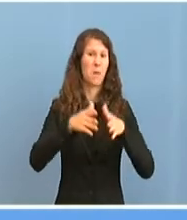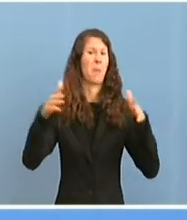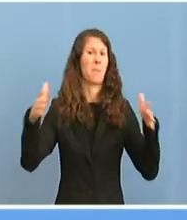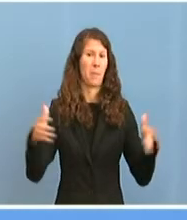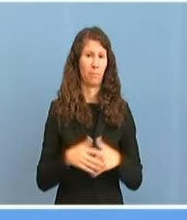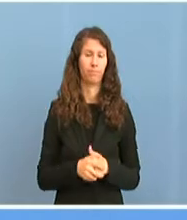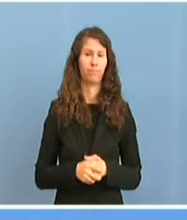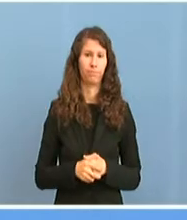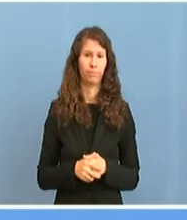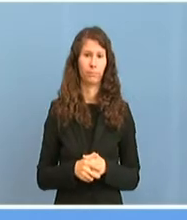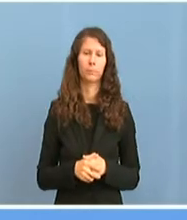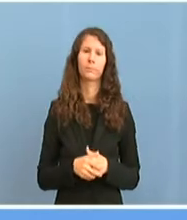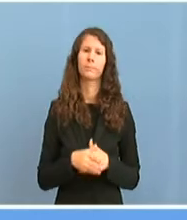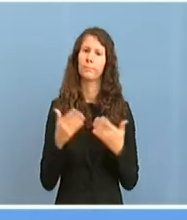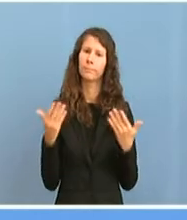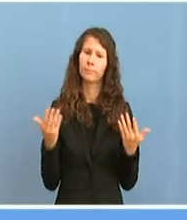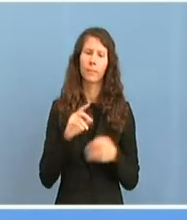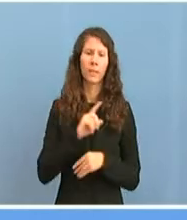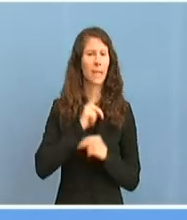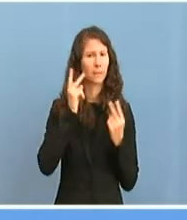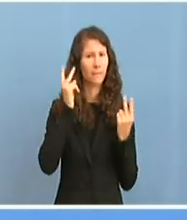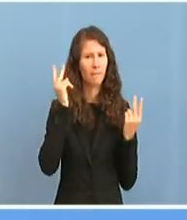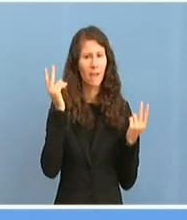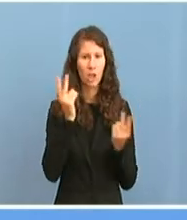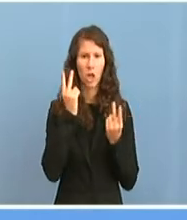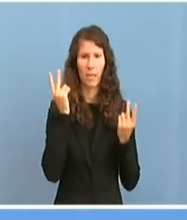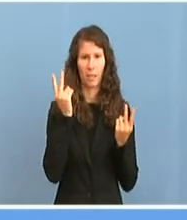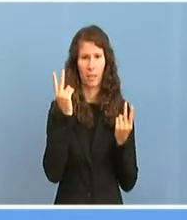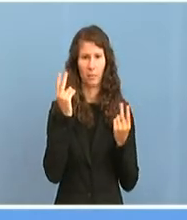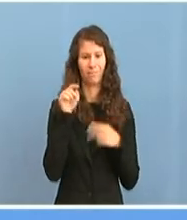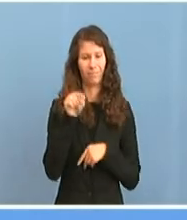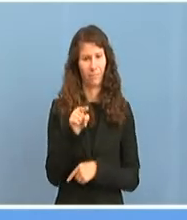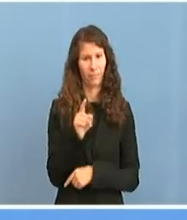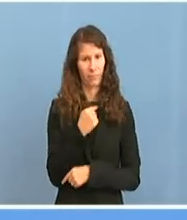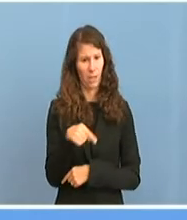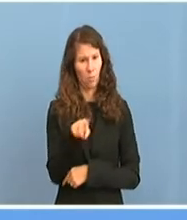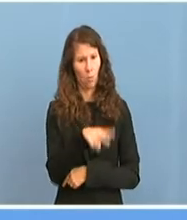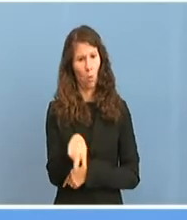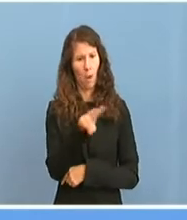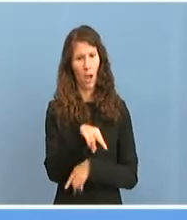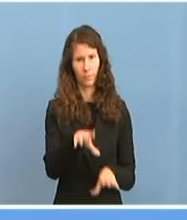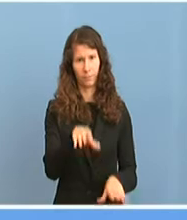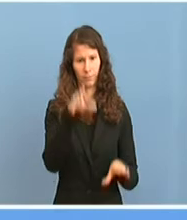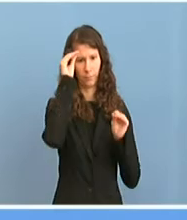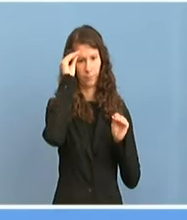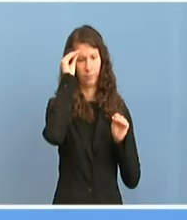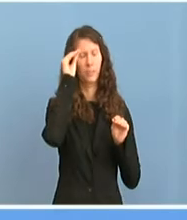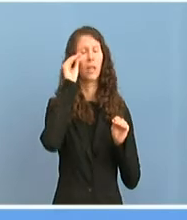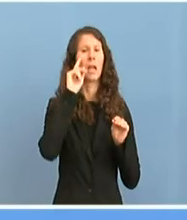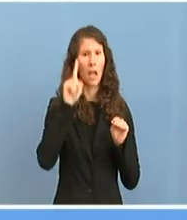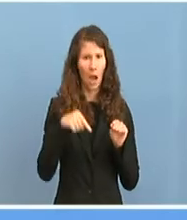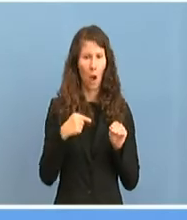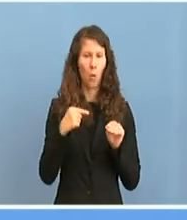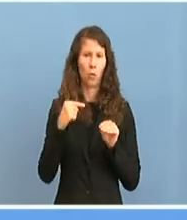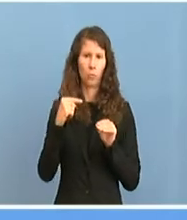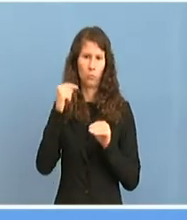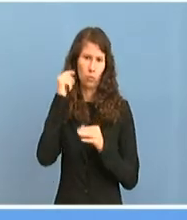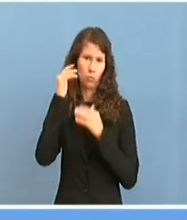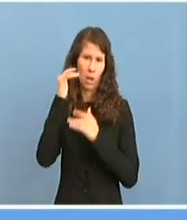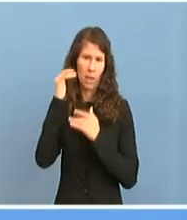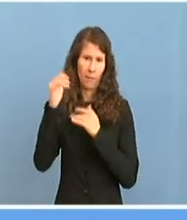Und selbstverständlich fließt dies, diese Beobachtung, auch in die Überlegungen mit ein, in